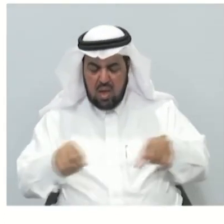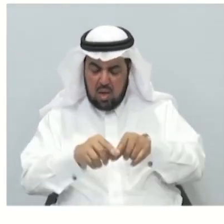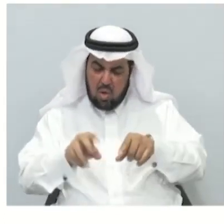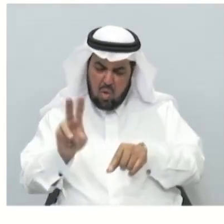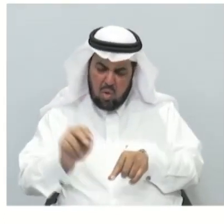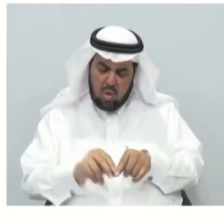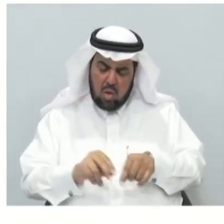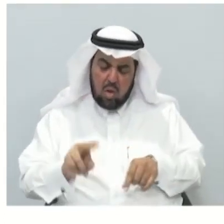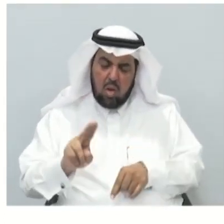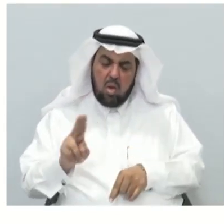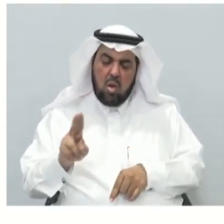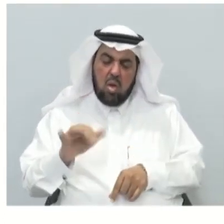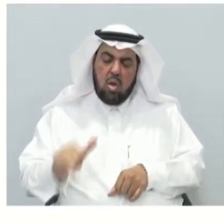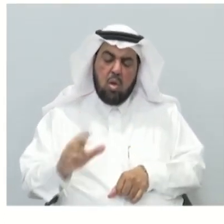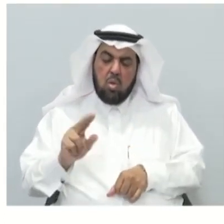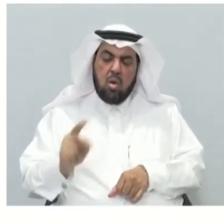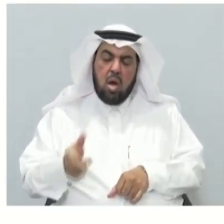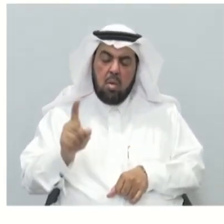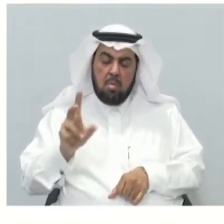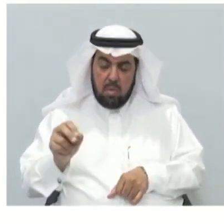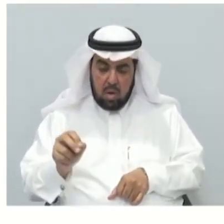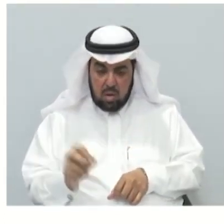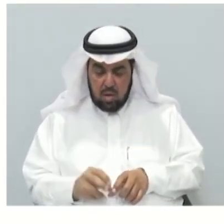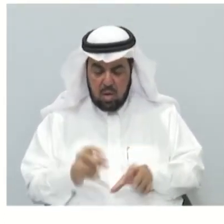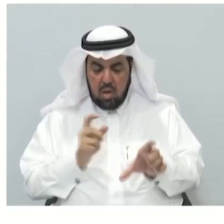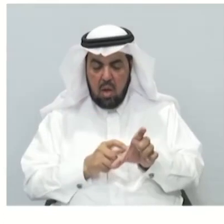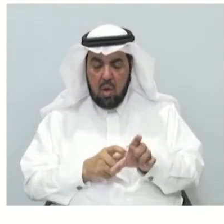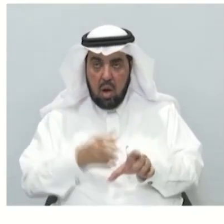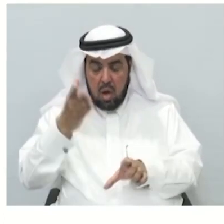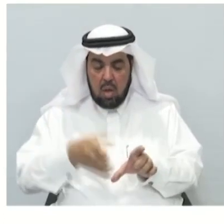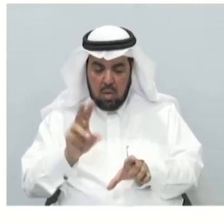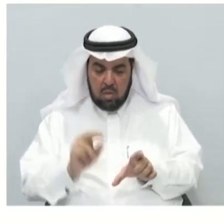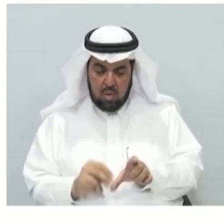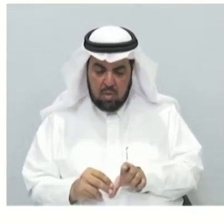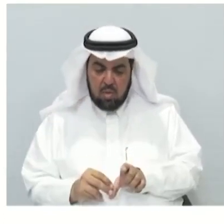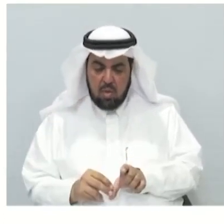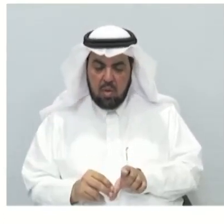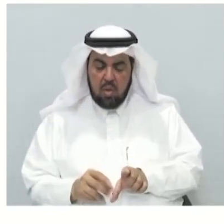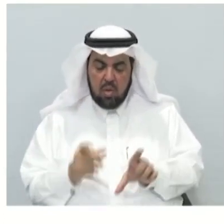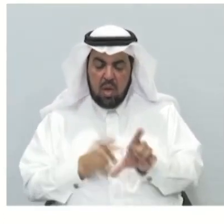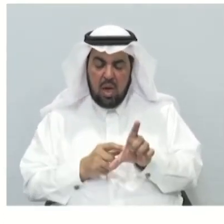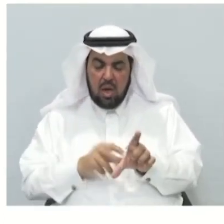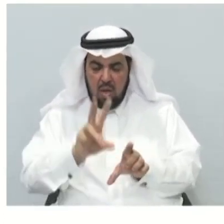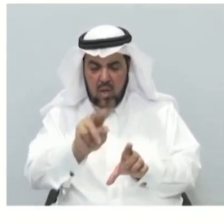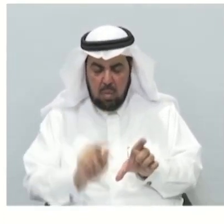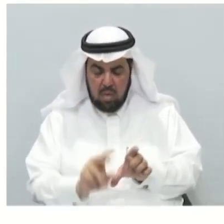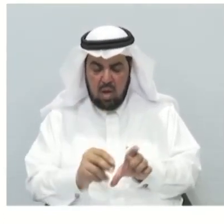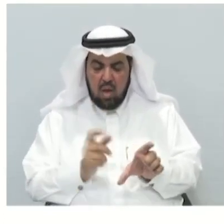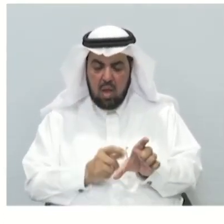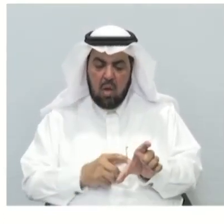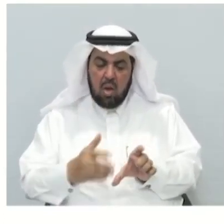الضلع والزاويه هذهه قائمه تطابق هذه الزاويه القائمه عندك الزاويه هذه تطابق هذه